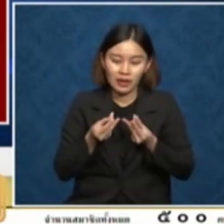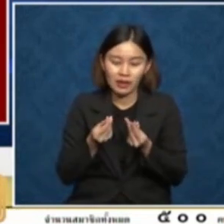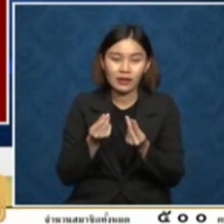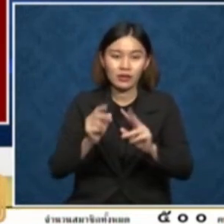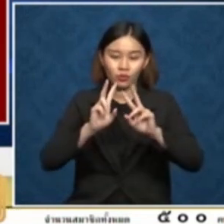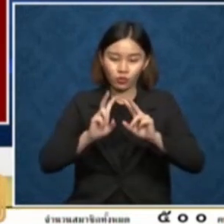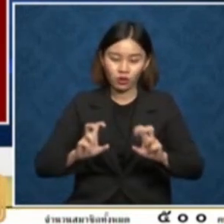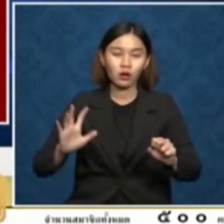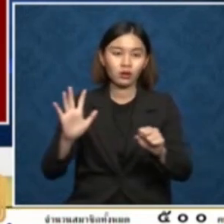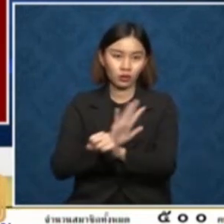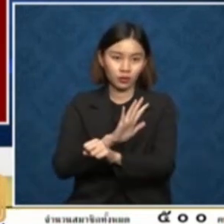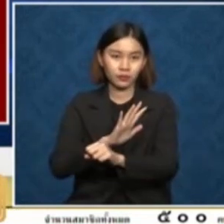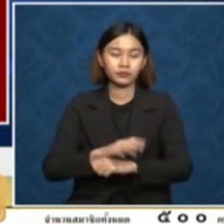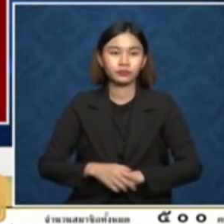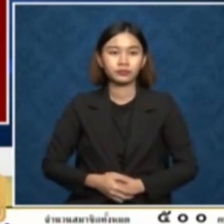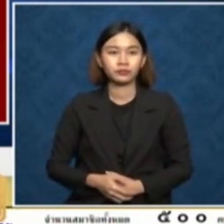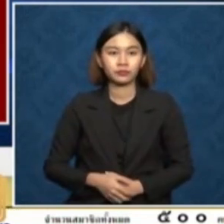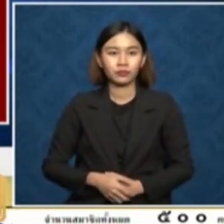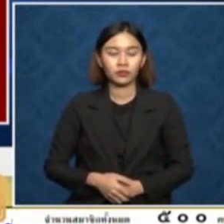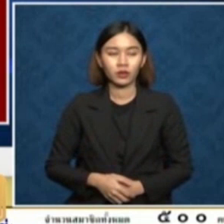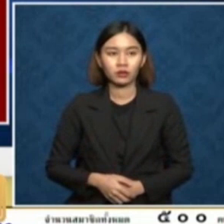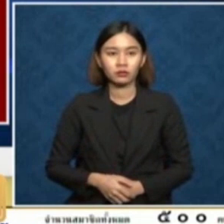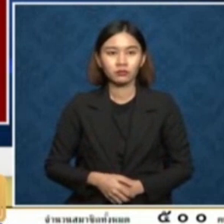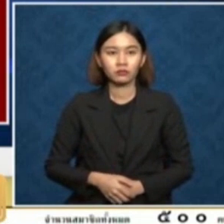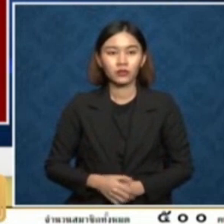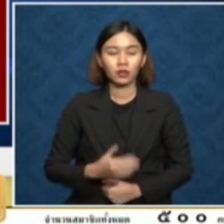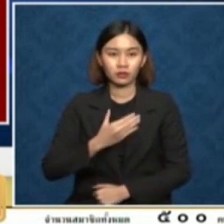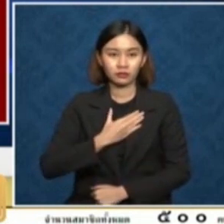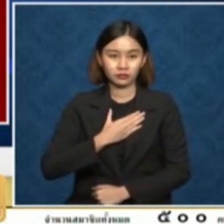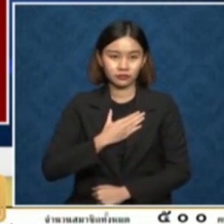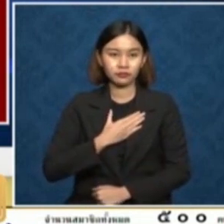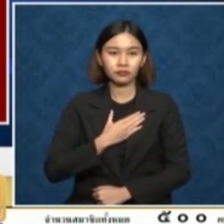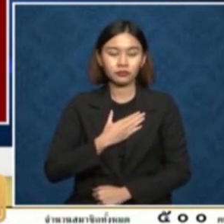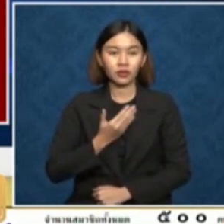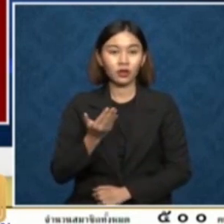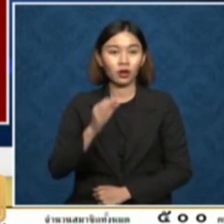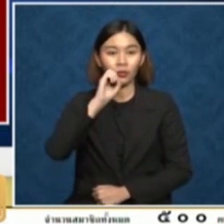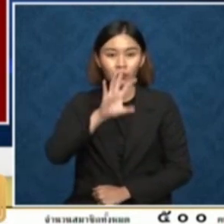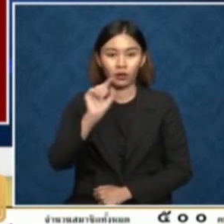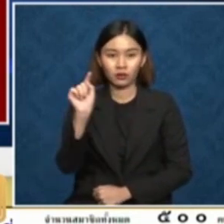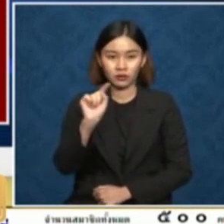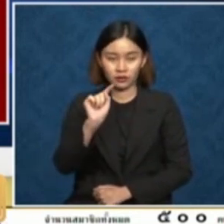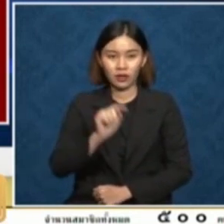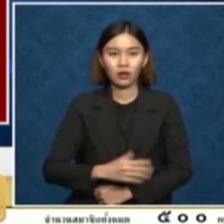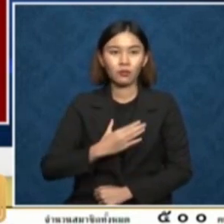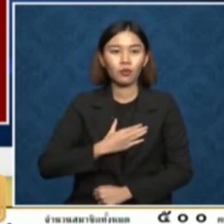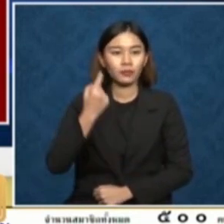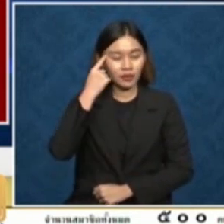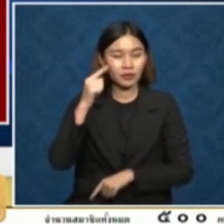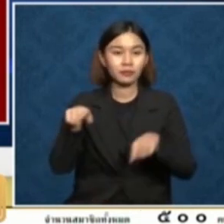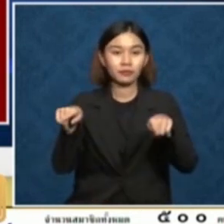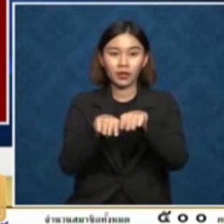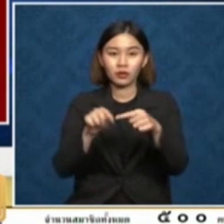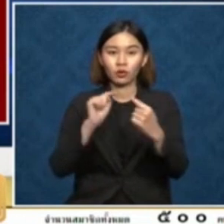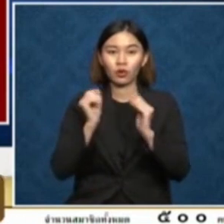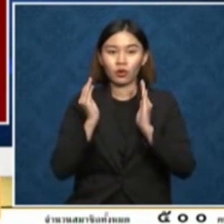การสาธารณะของภาครัฐด้วยเช่นเดียวกันนั้นครับผมมองว่าในเรื่องนี้เราจำเป็นที่จะต้องมีการพิจารณาอย่าง